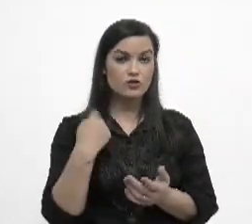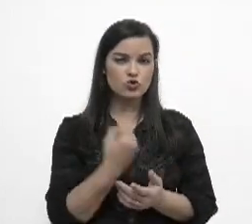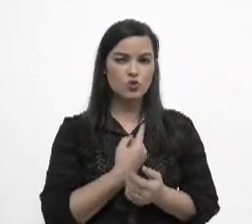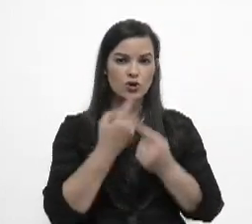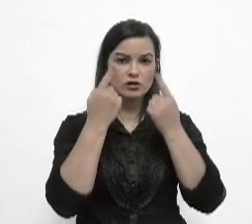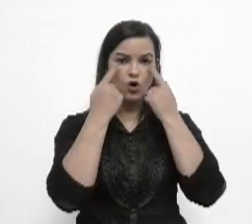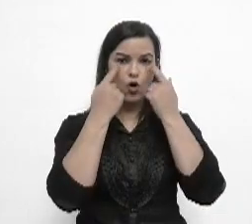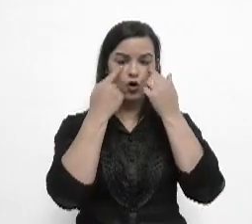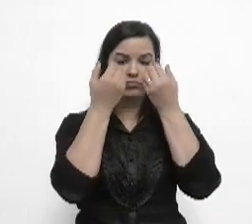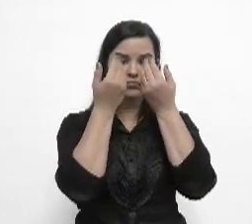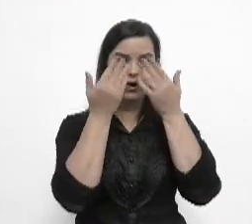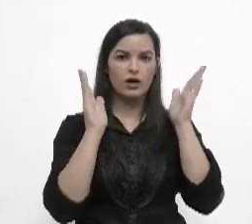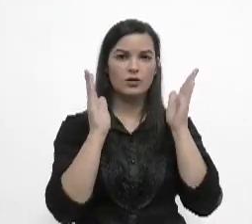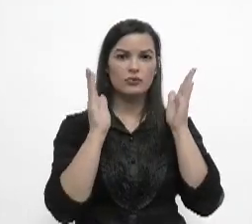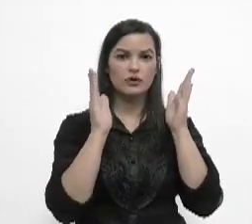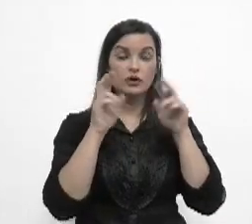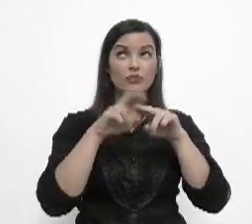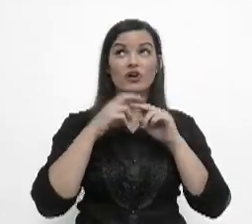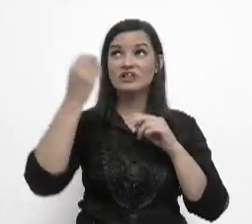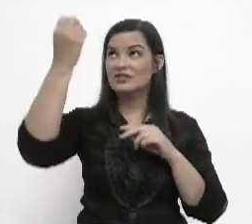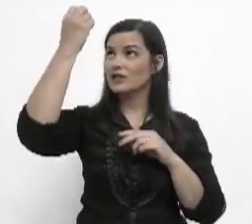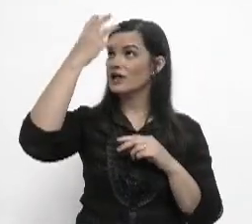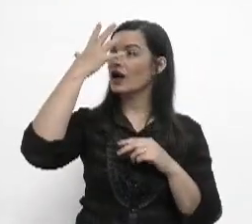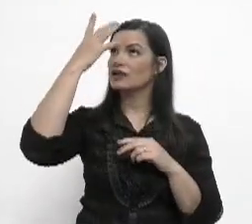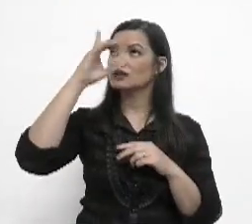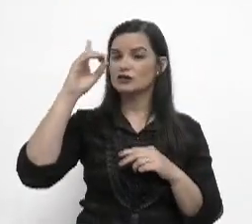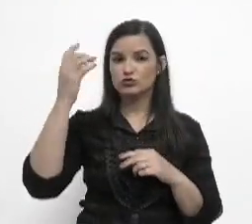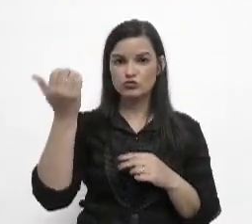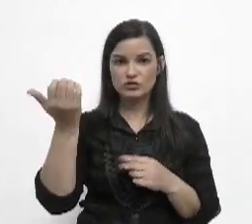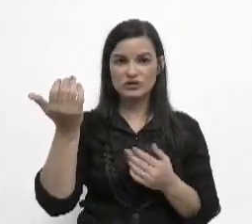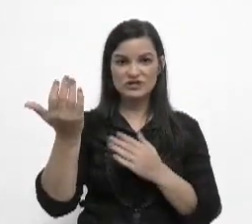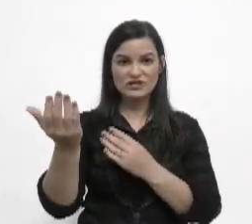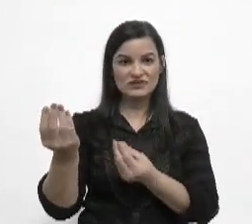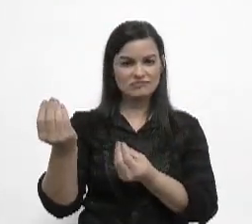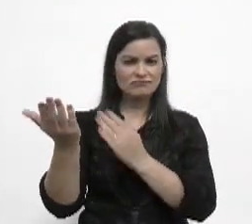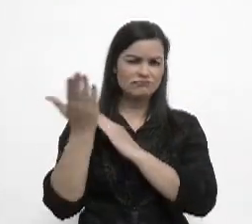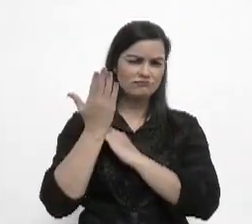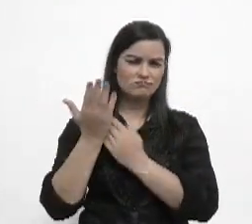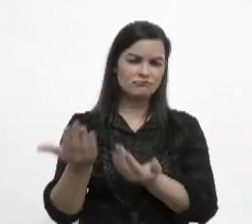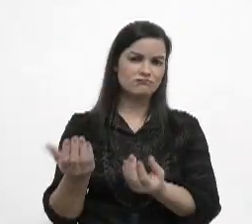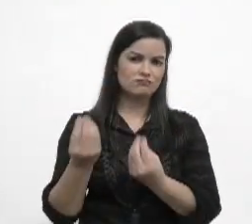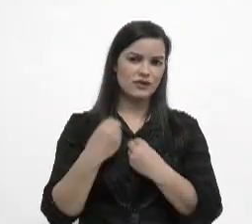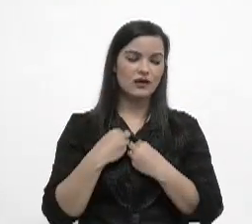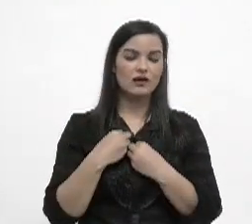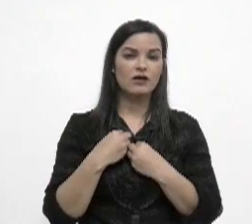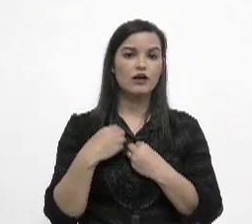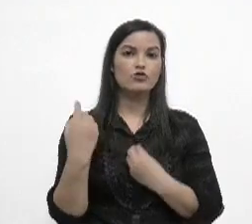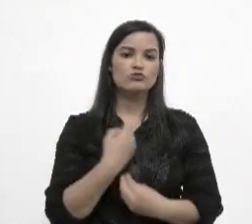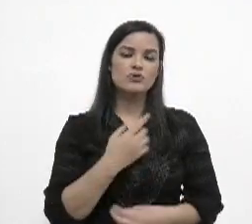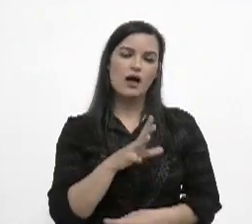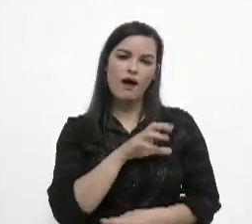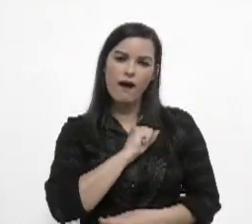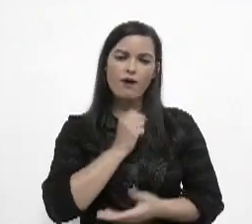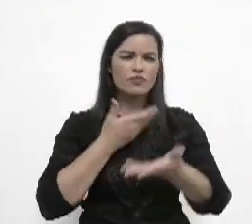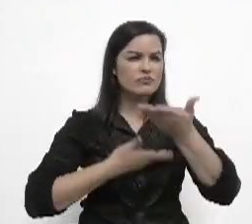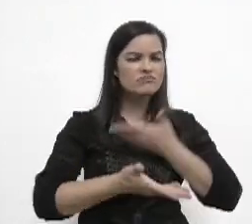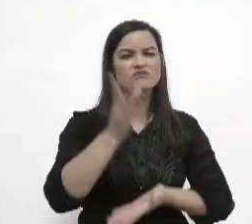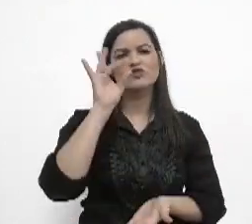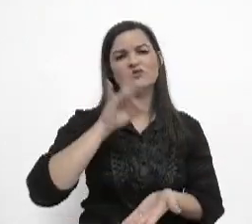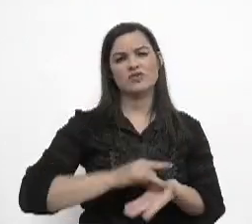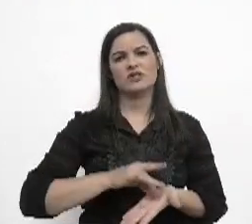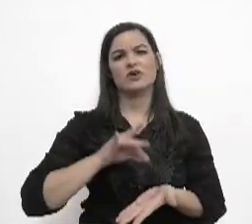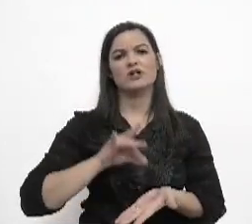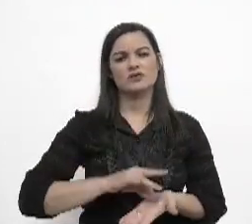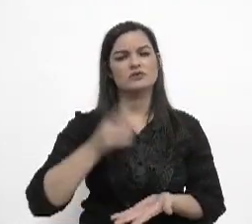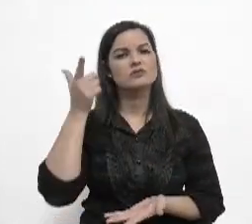graça de Deus, podemos realmente amar uns aos outros verdadeiramente. 오늘 이런 의미에서 여러분 모두가 형제 의식의 새로운